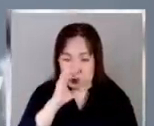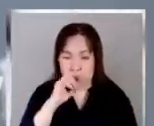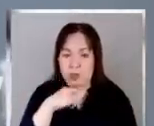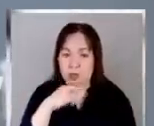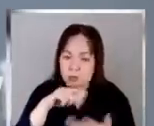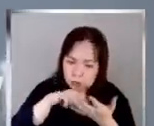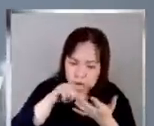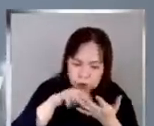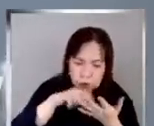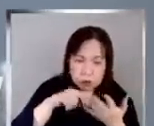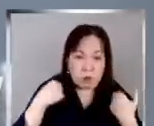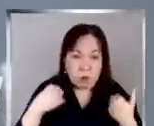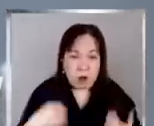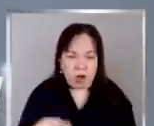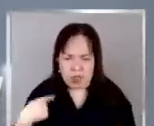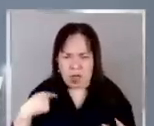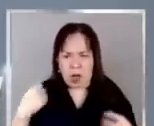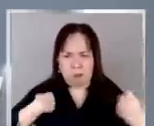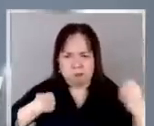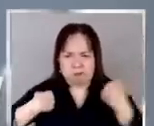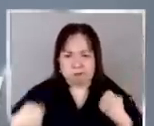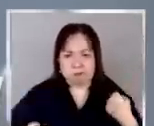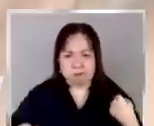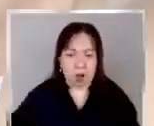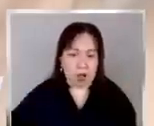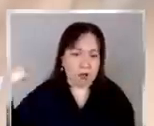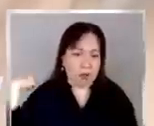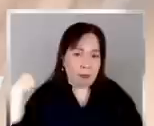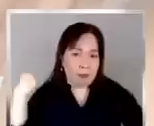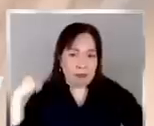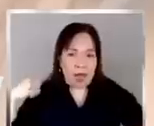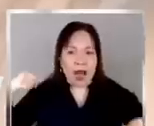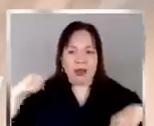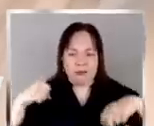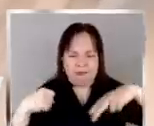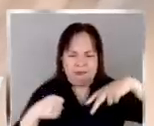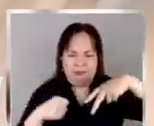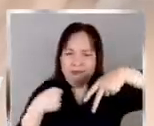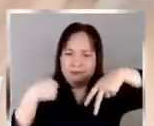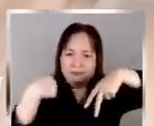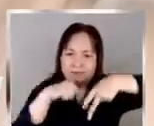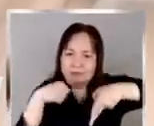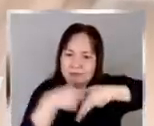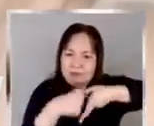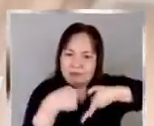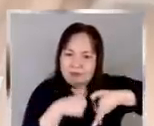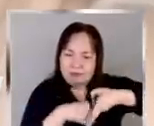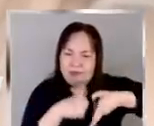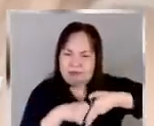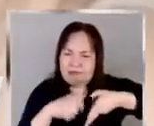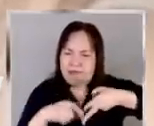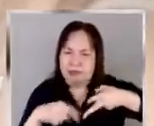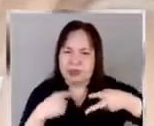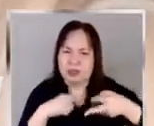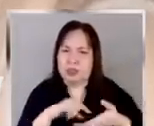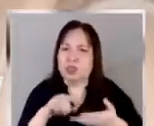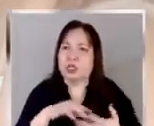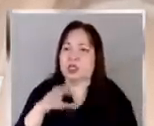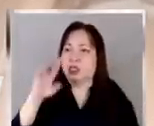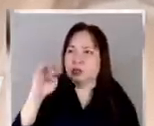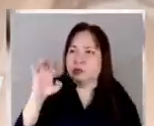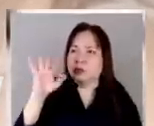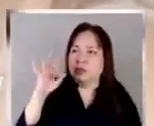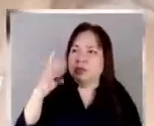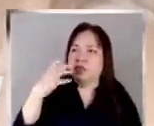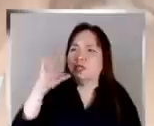nakitang may mga pasa ito at sugat sa likuran ng dalawang hita. Ayon sa kanyang ina, December 18 tumawag ang anak para sabihing nahihilo,